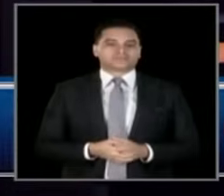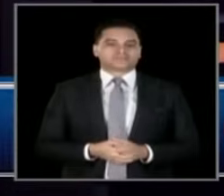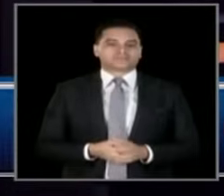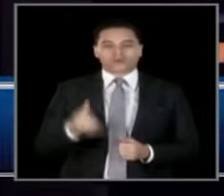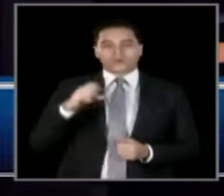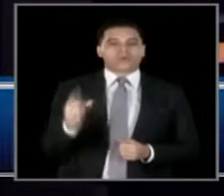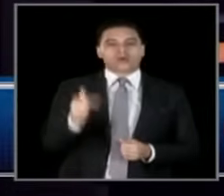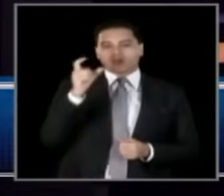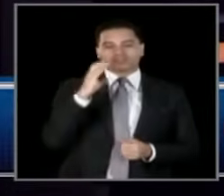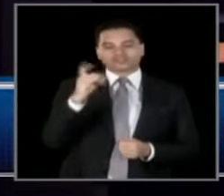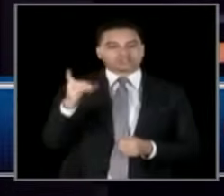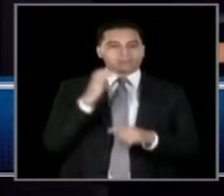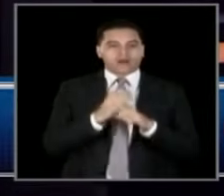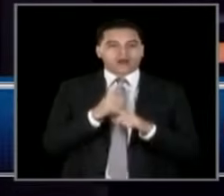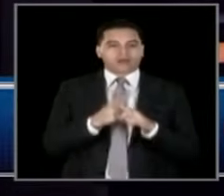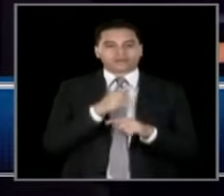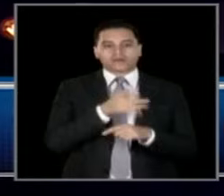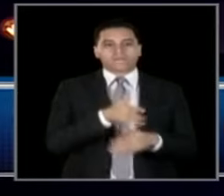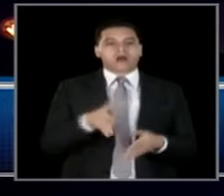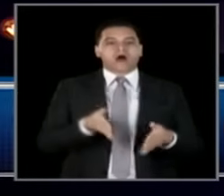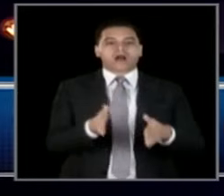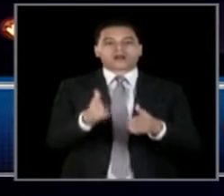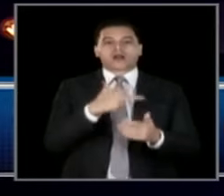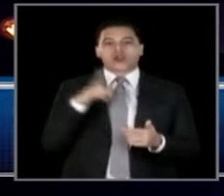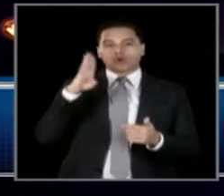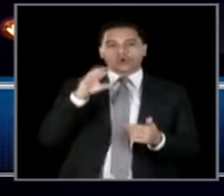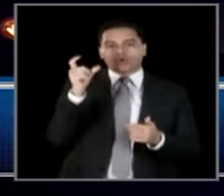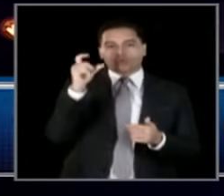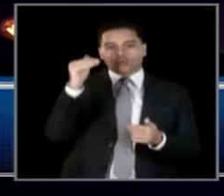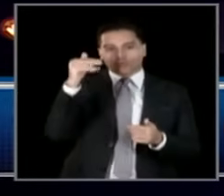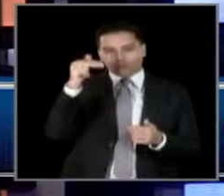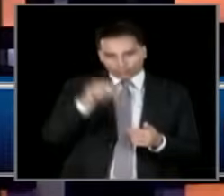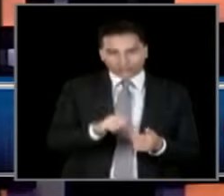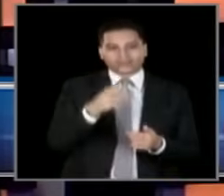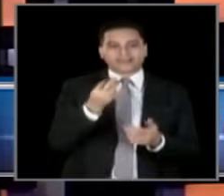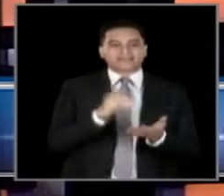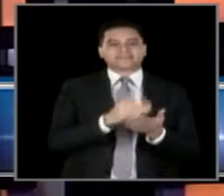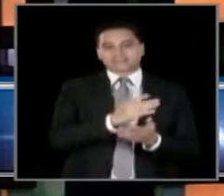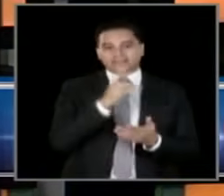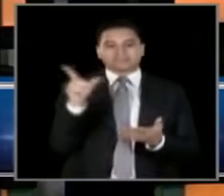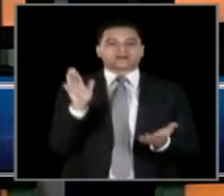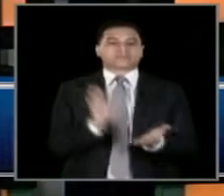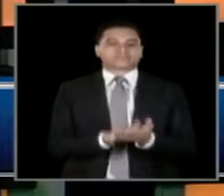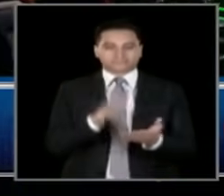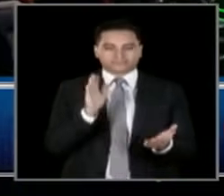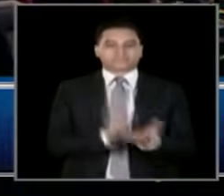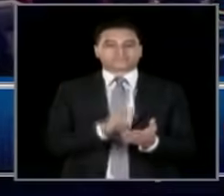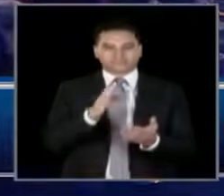نهر إيه؟ منا؟ كونغو. نهر كونغو ب30 نقطة إجابة صحيحة.